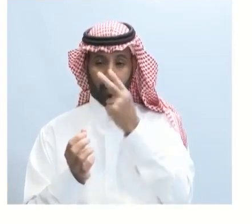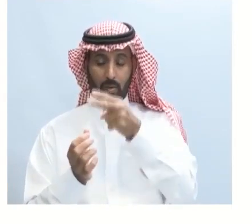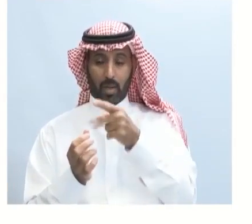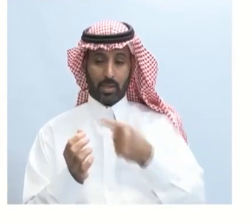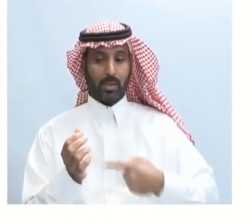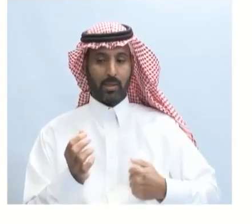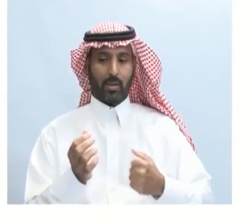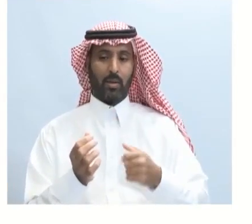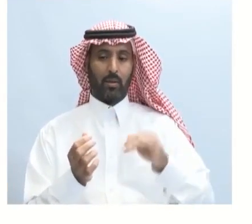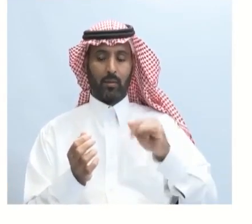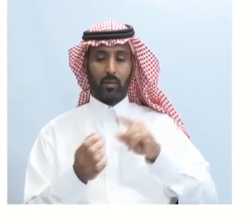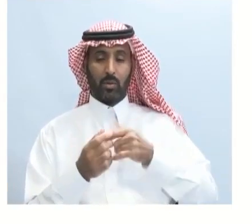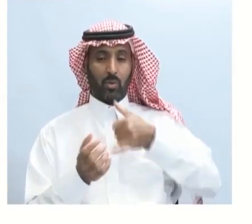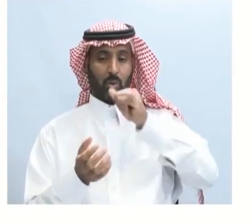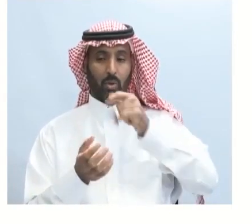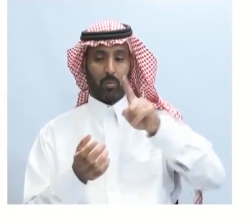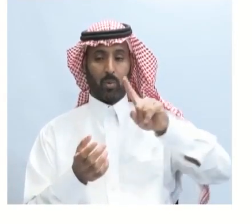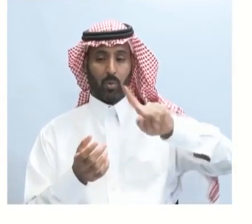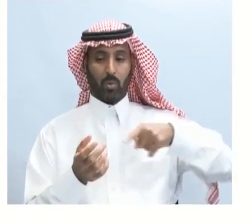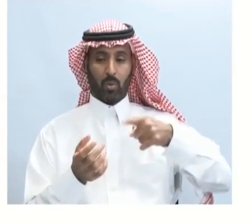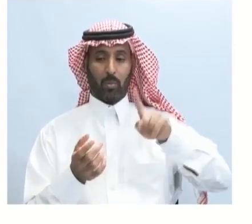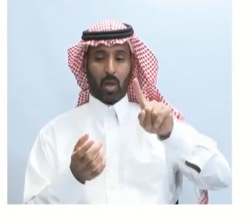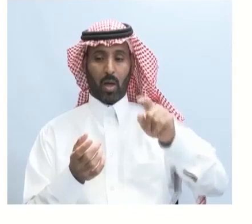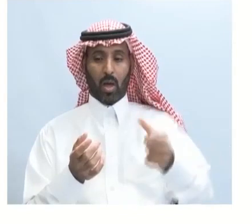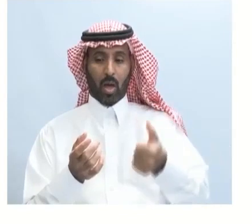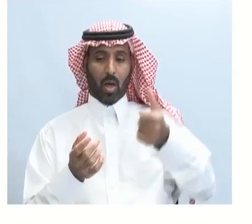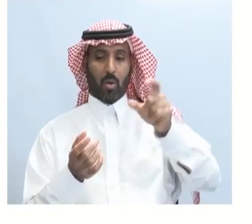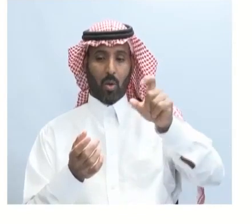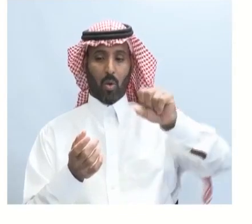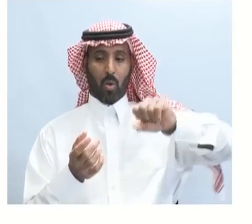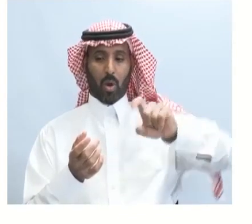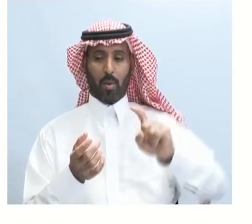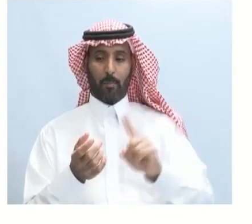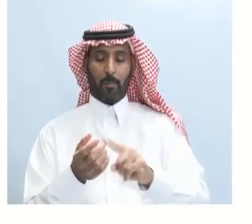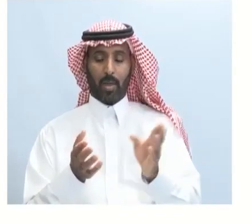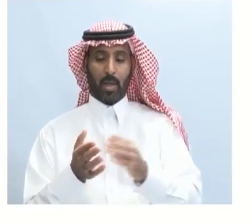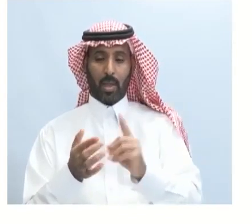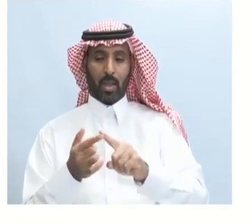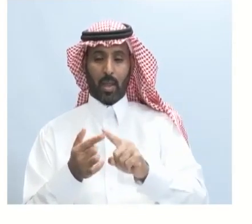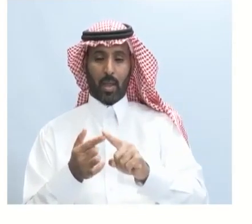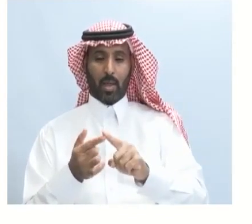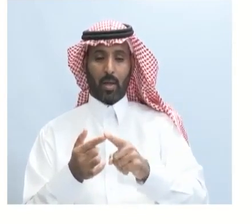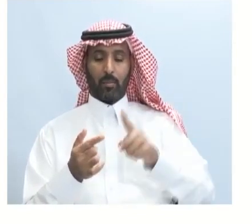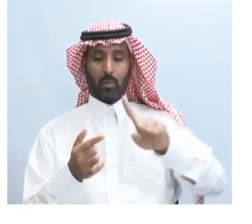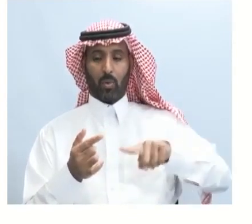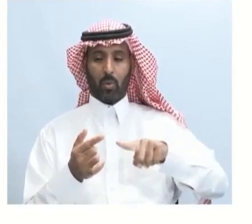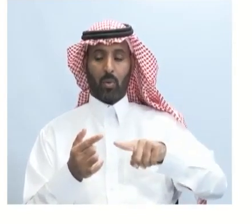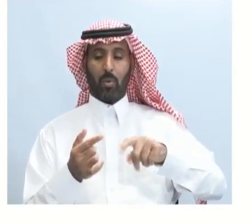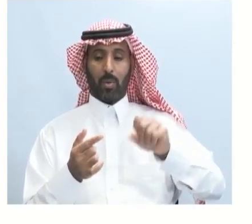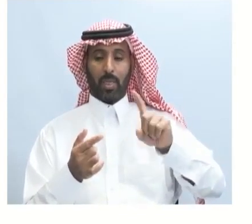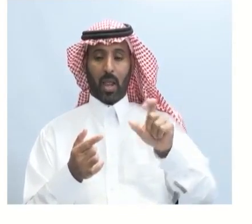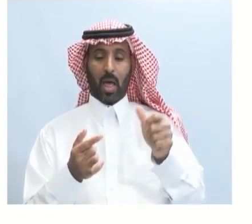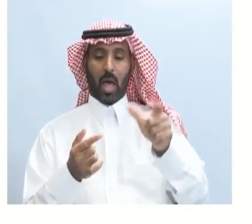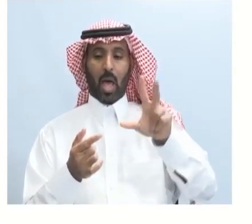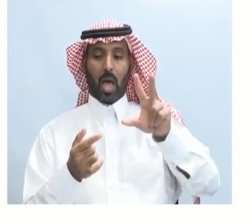للتسميه كحول بروبانول هنا بروبانال الد هنا حمض